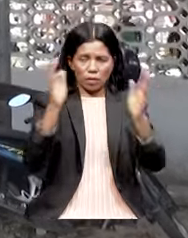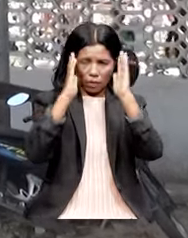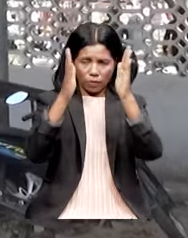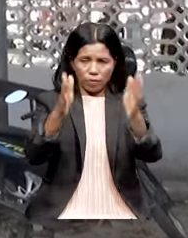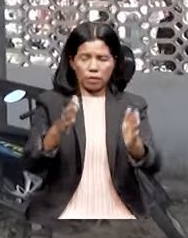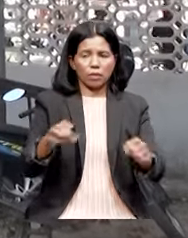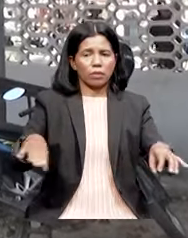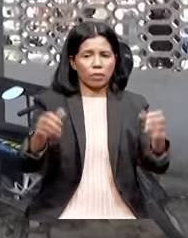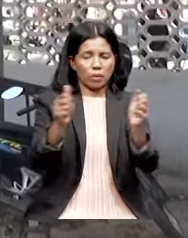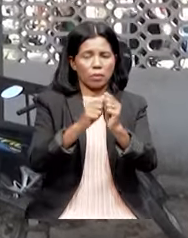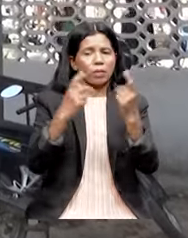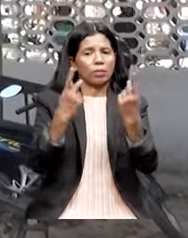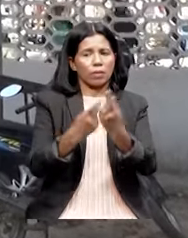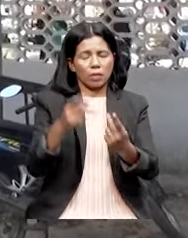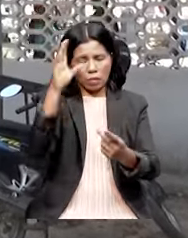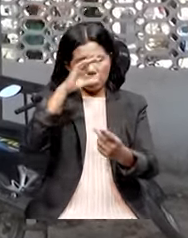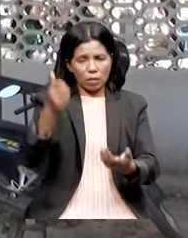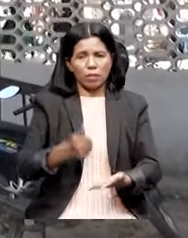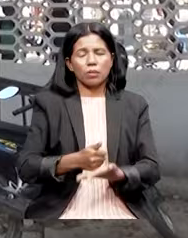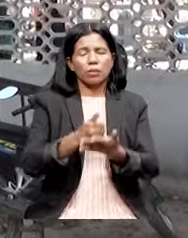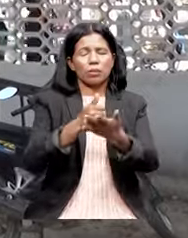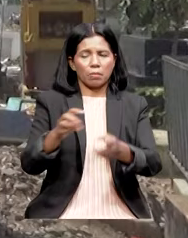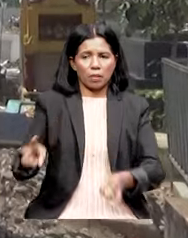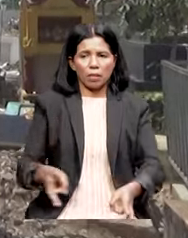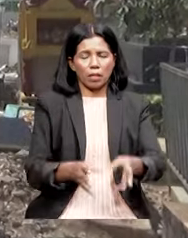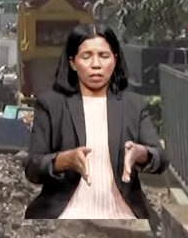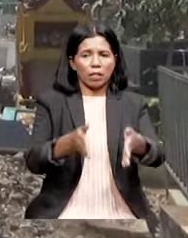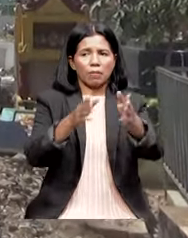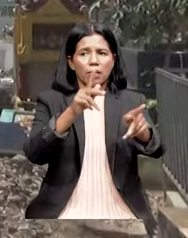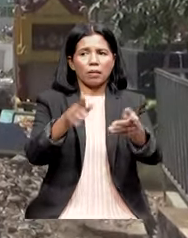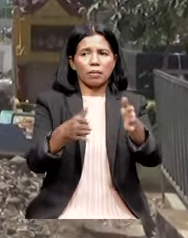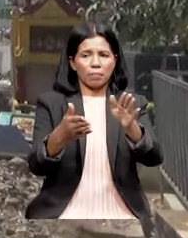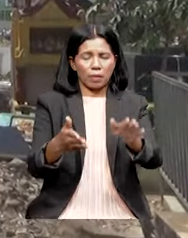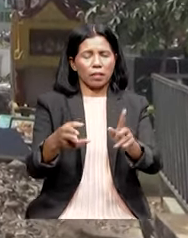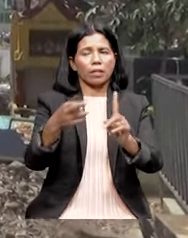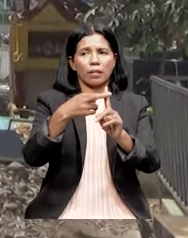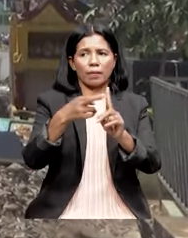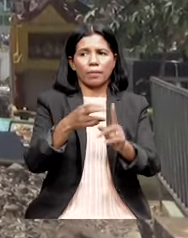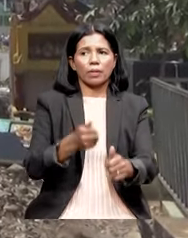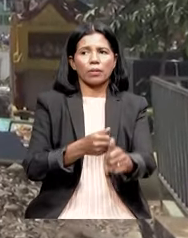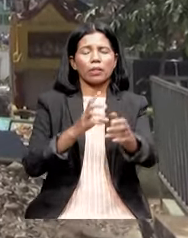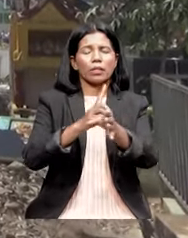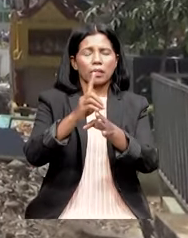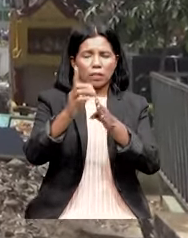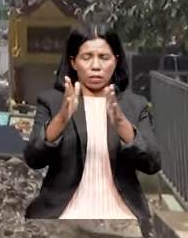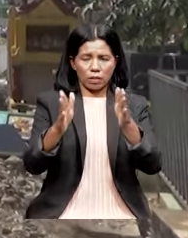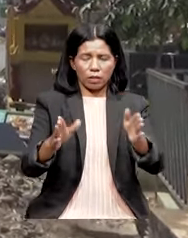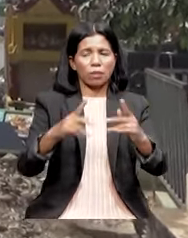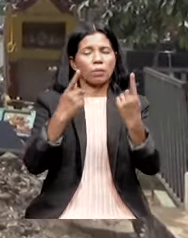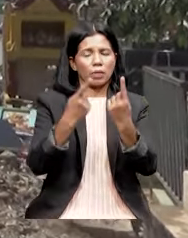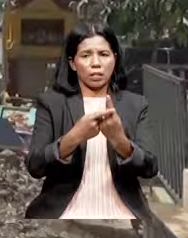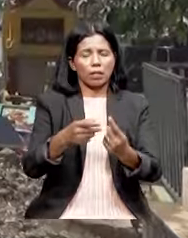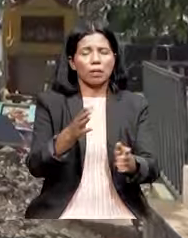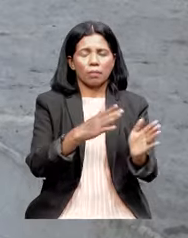atau kopera ho companhia ho dibuka solusang kona ba dalan tama ba matebian Sebastian Nerate. Tuir diretor companhia Carlito Salvador durante